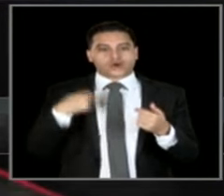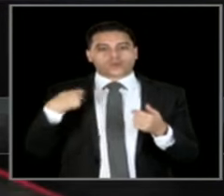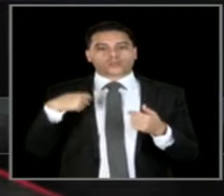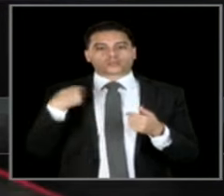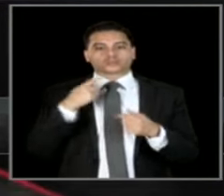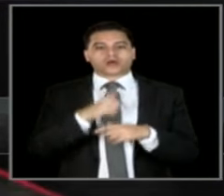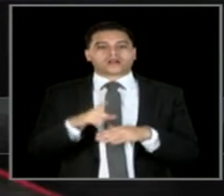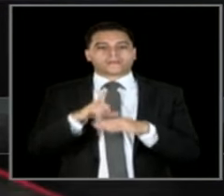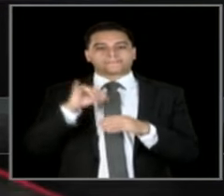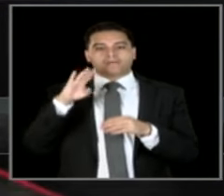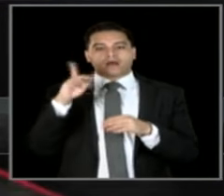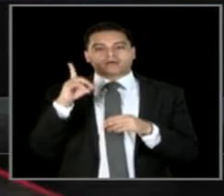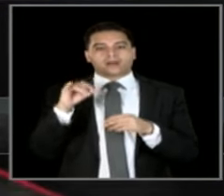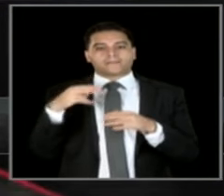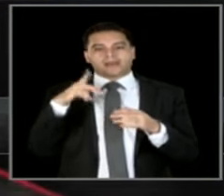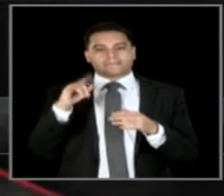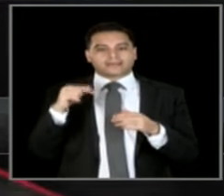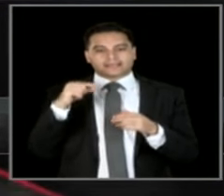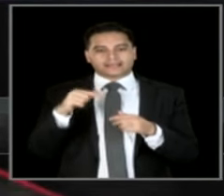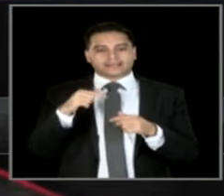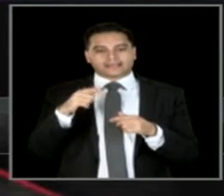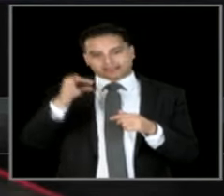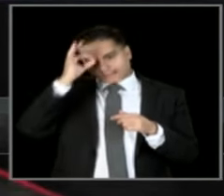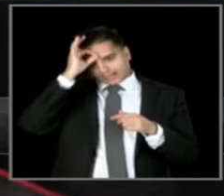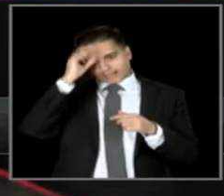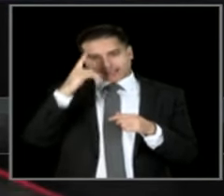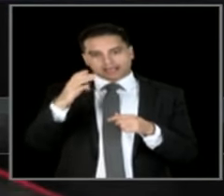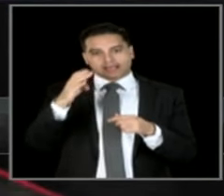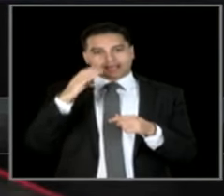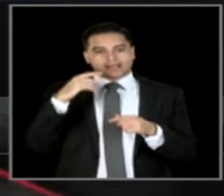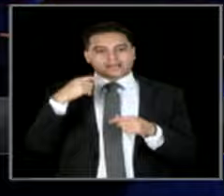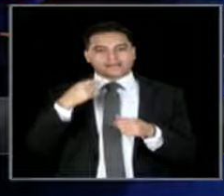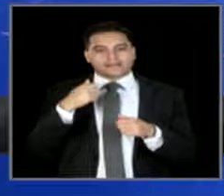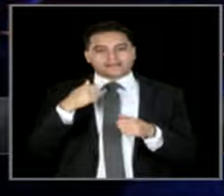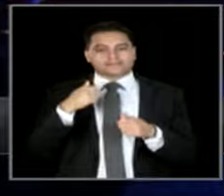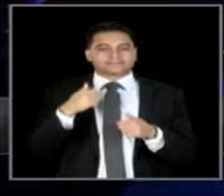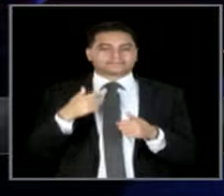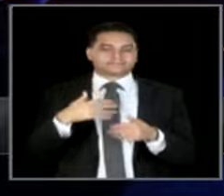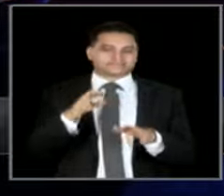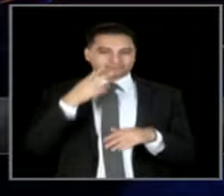التي تولها مكرم عبيد عام 1930 الداخليه غلط اعترف اللاعب